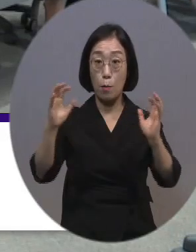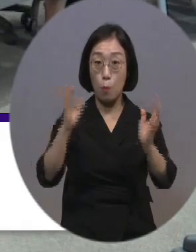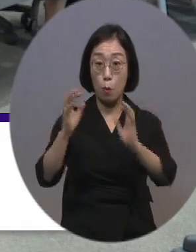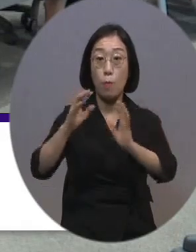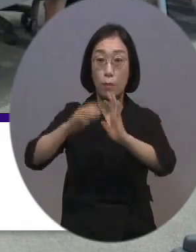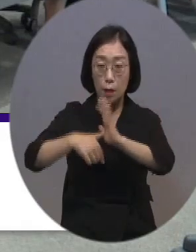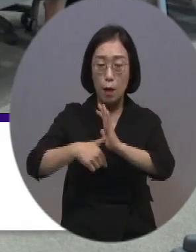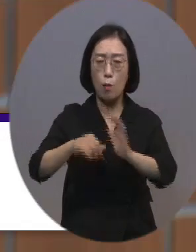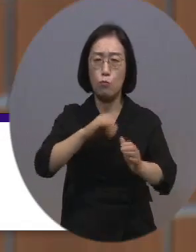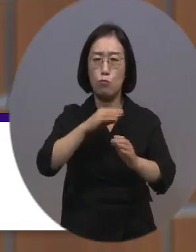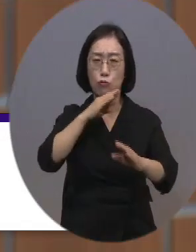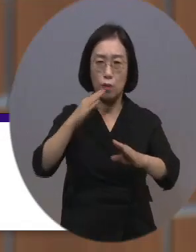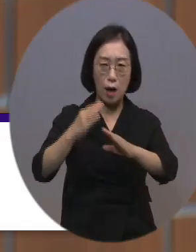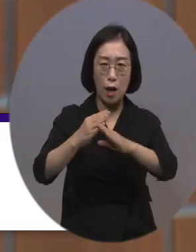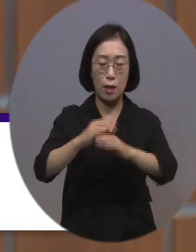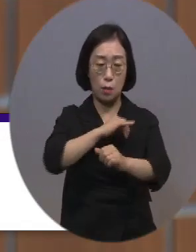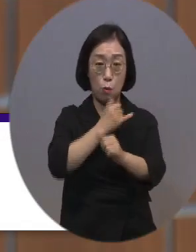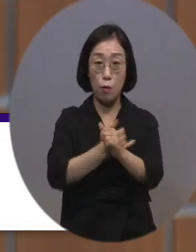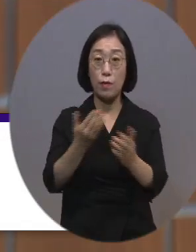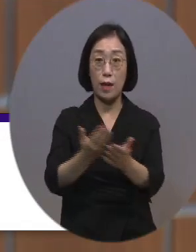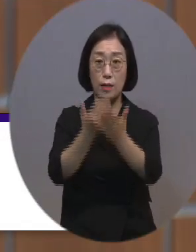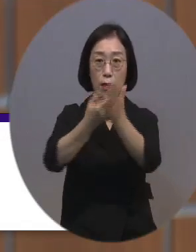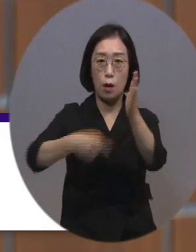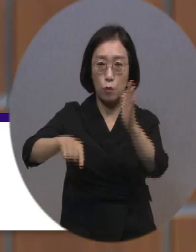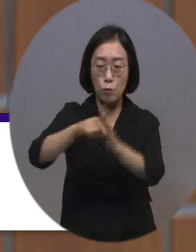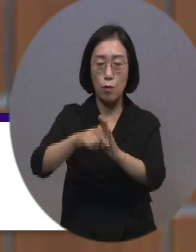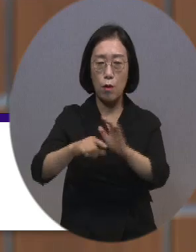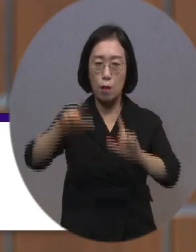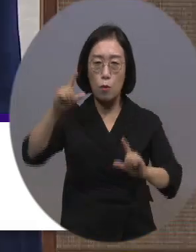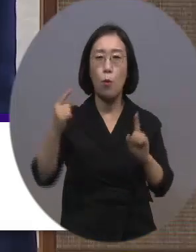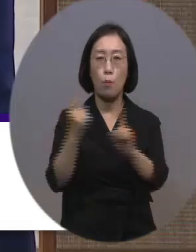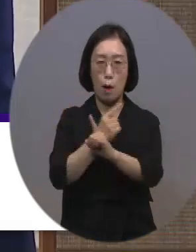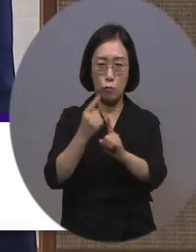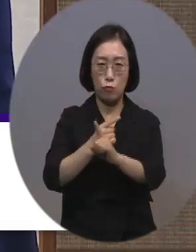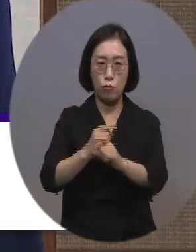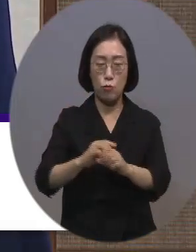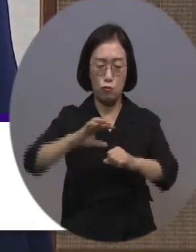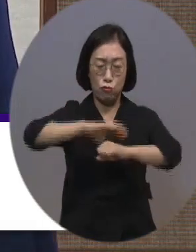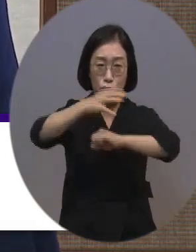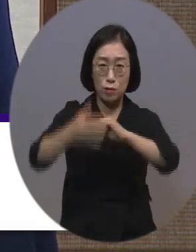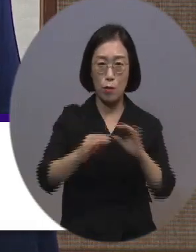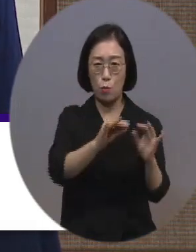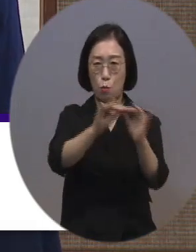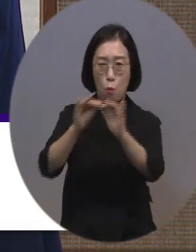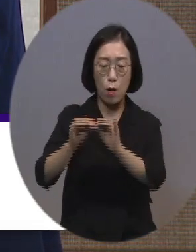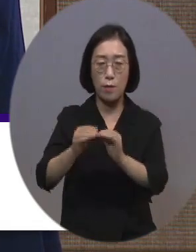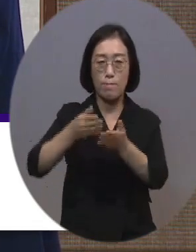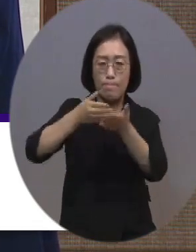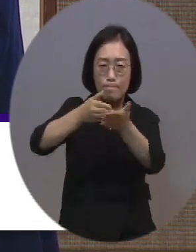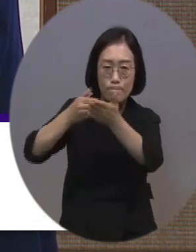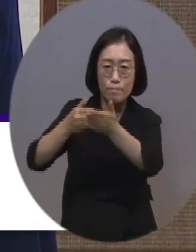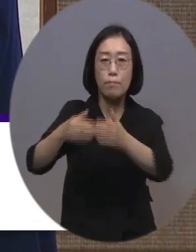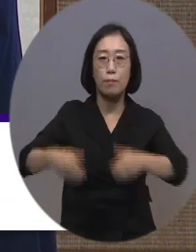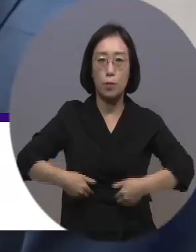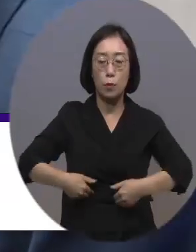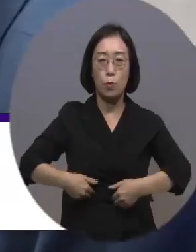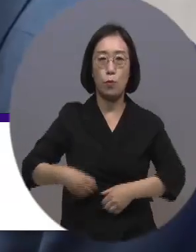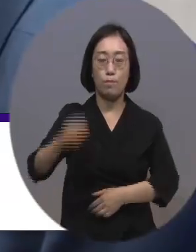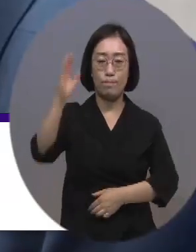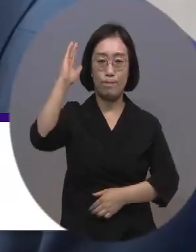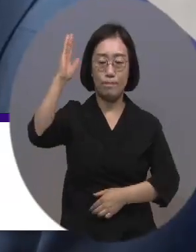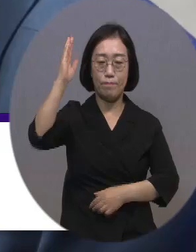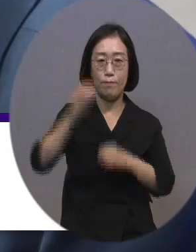당국이 주민들의 인권 향상을 위해 태도를 변화하도록 국제사회가 더 적극적인 목소리를 내야 할 것이라고